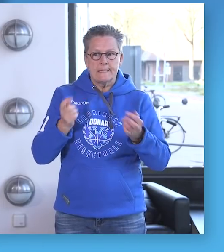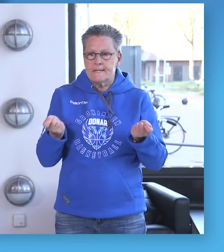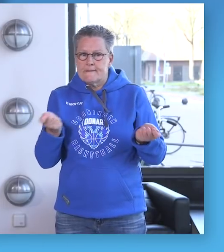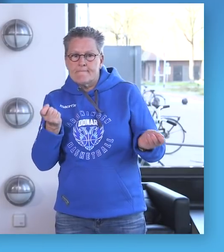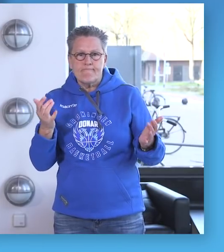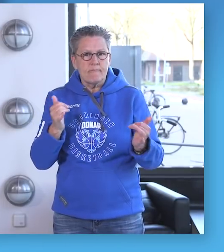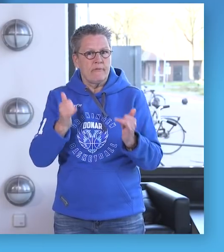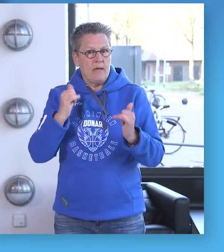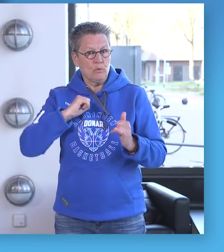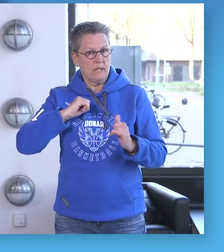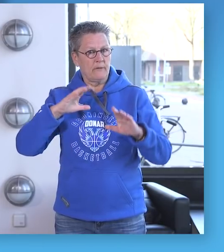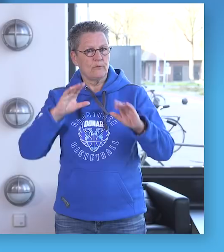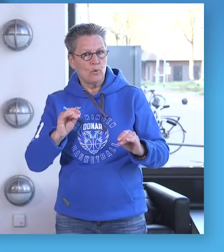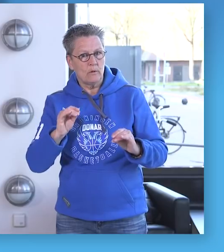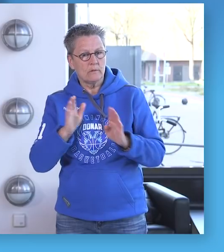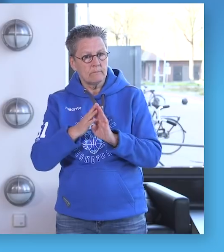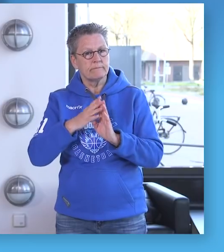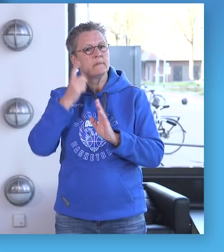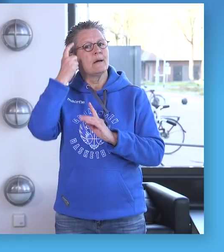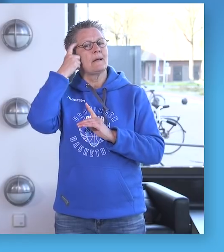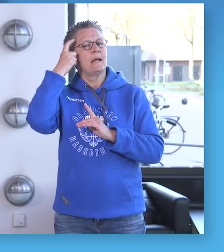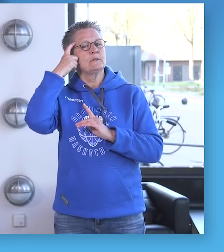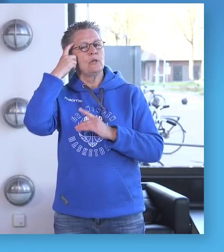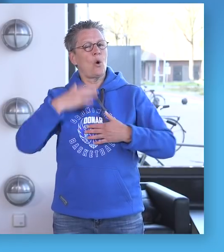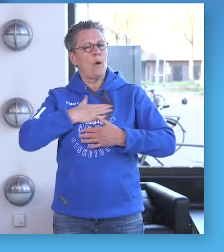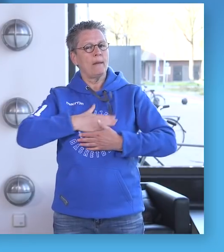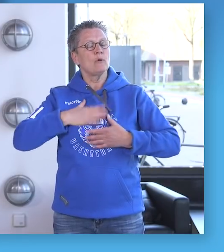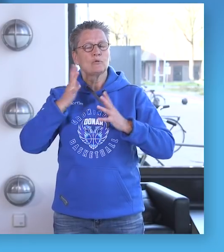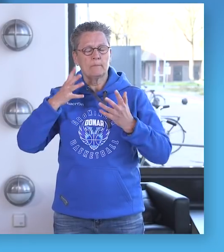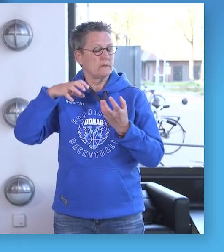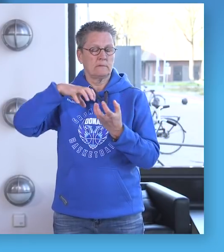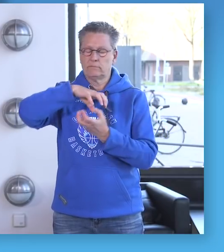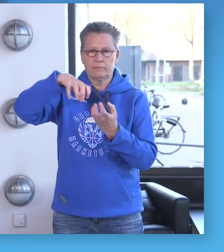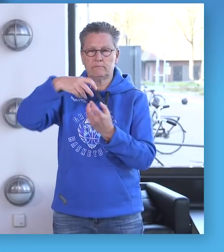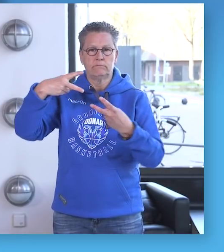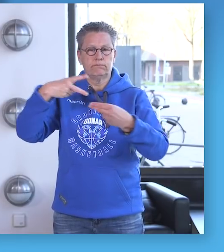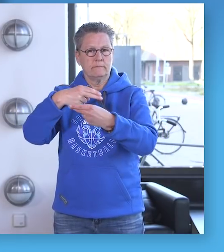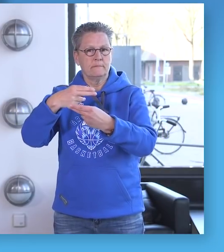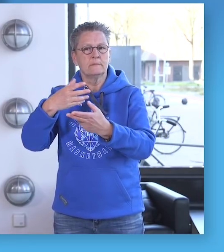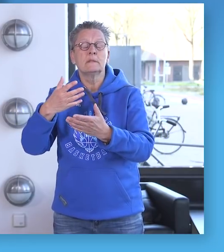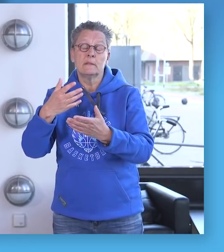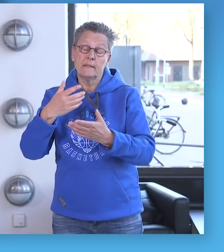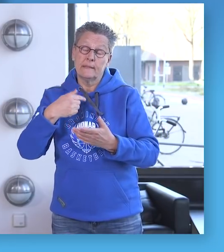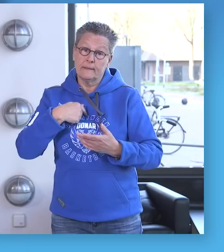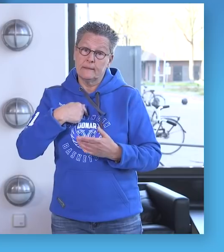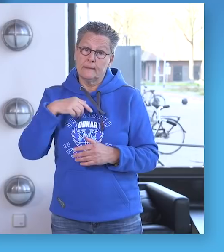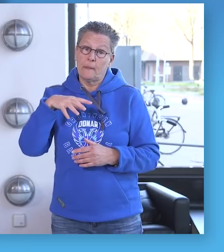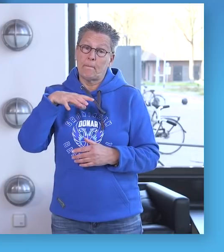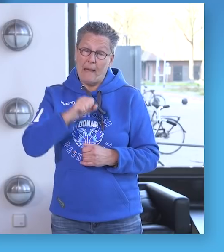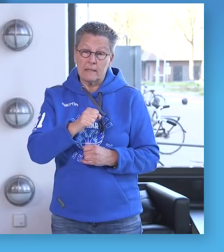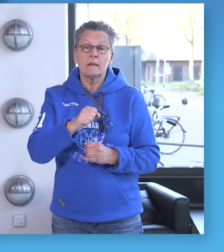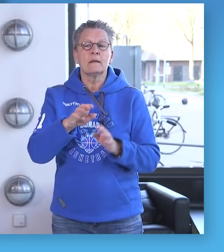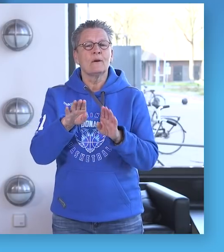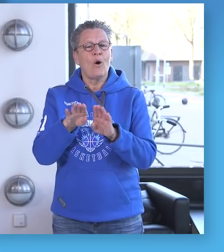managen. Ratio en emotie lopen dan af en toe een keer door elkaar heen. Maar ik merk ook wel dat de